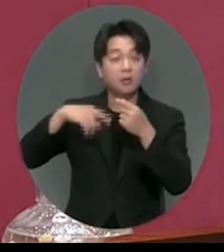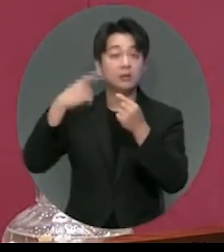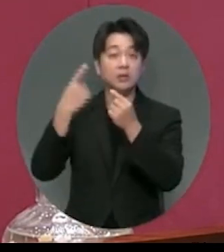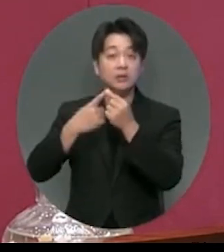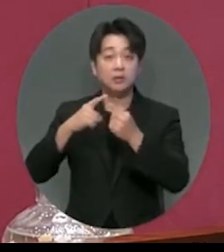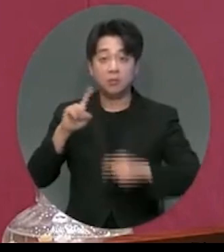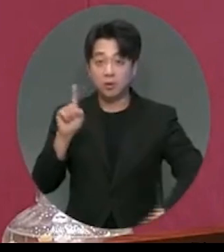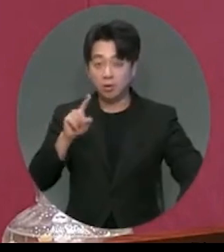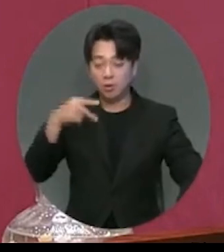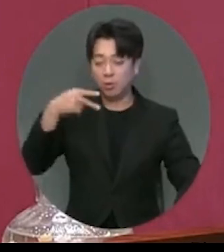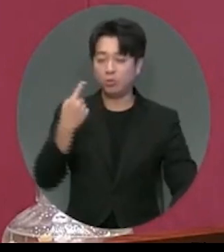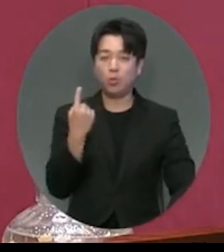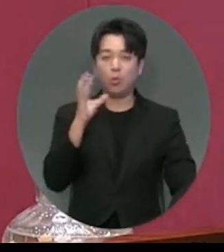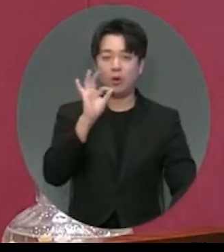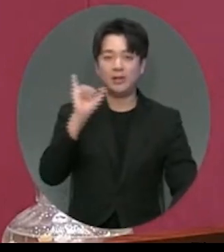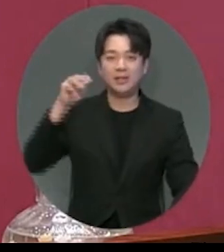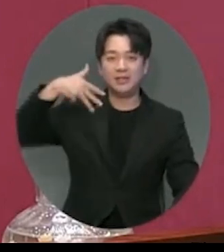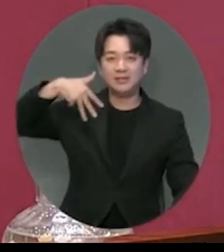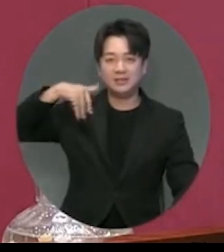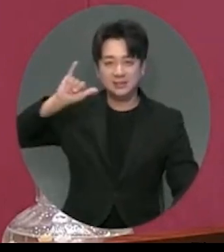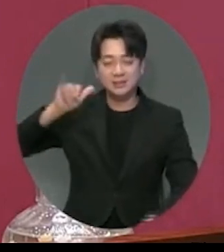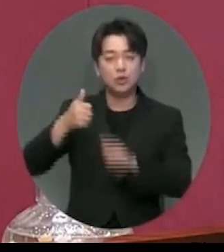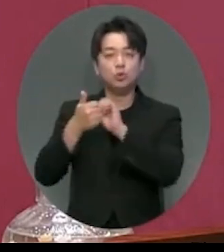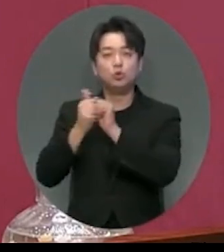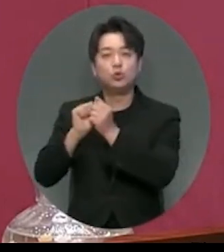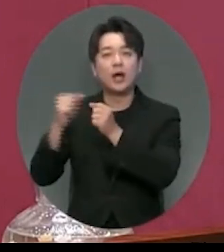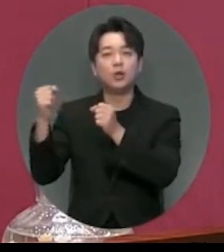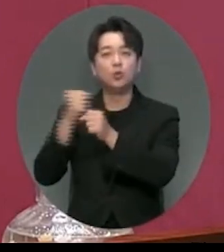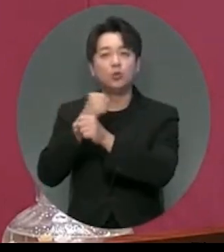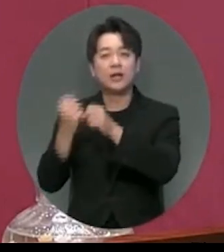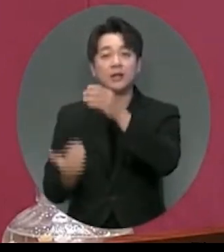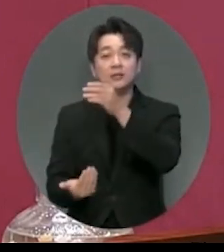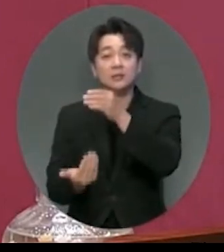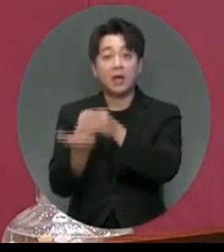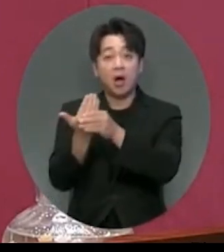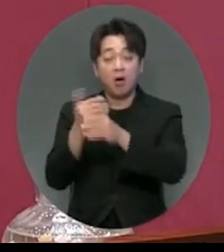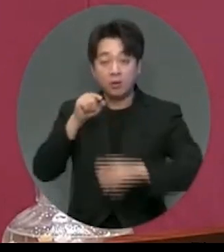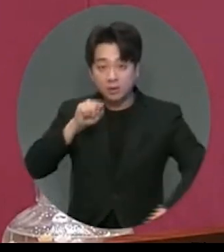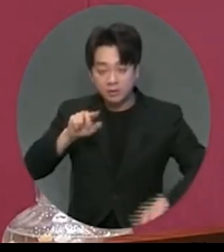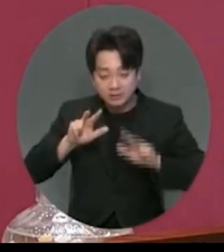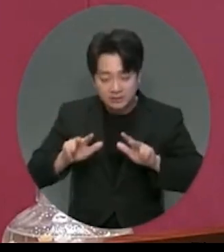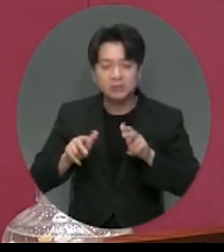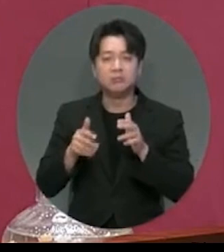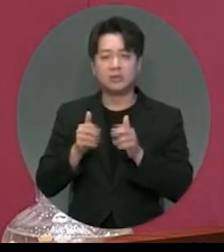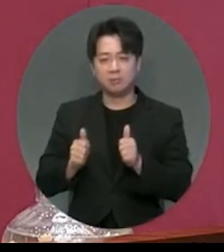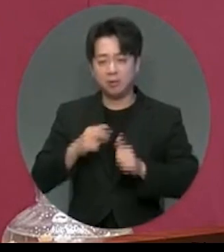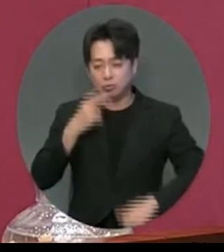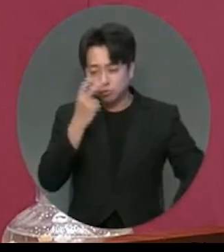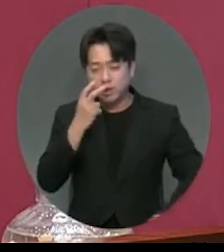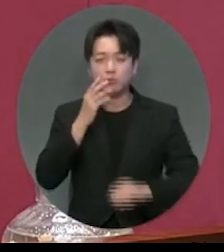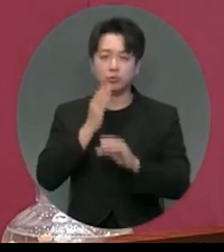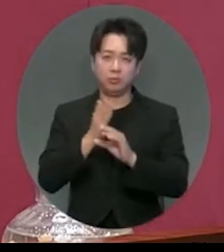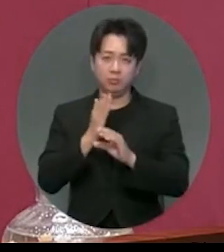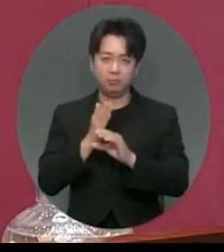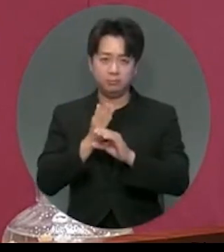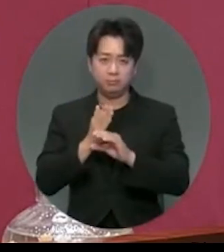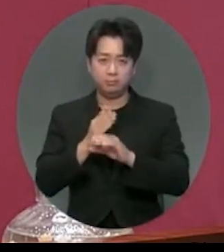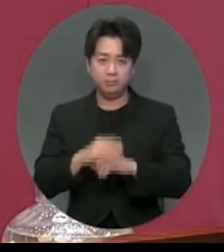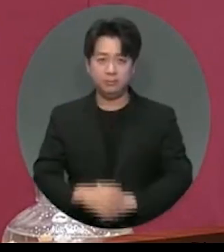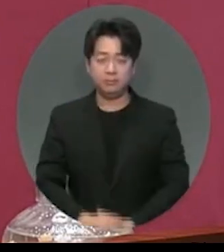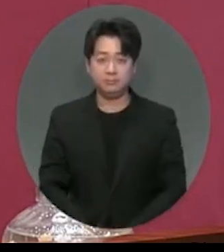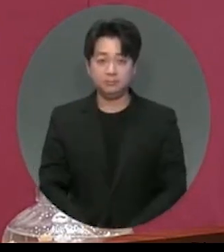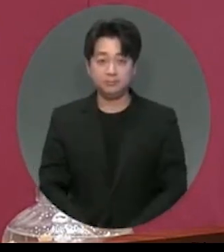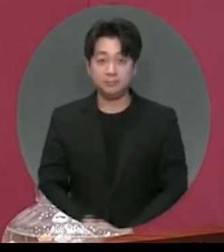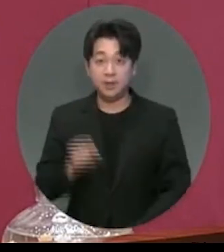이 도이치모터스 3부 토건의 주가 조작 의혹 사건은 현재 수사 재판 중입니다. 그중에